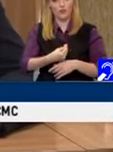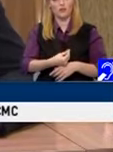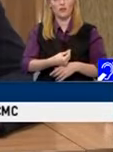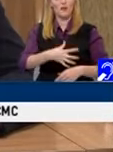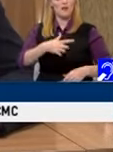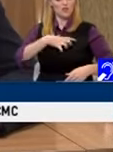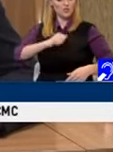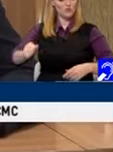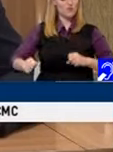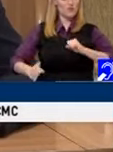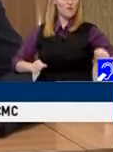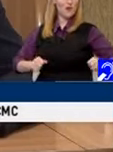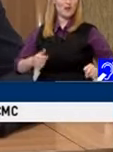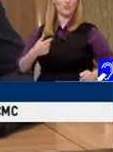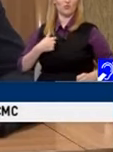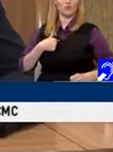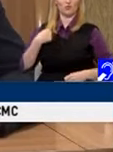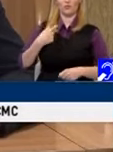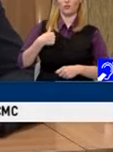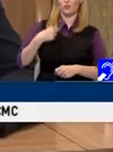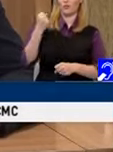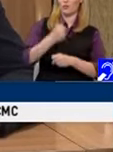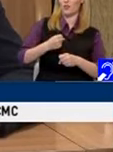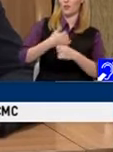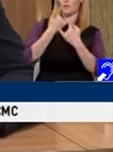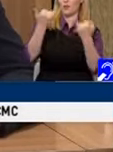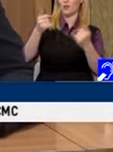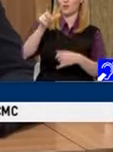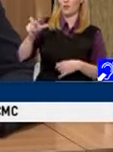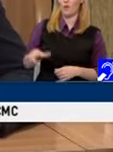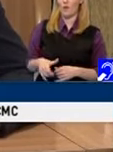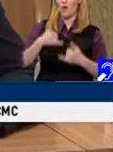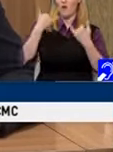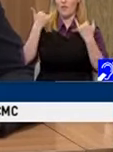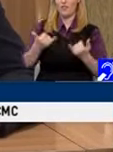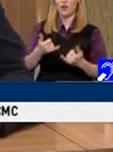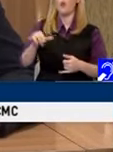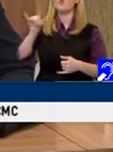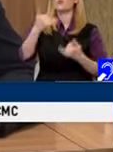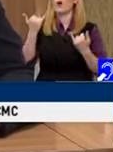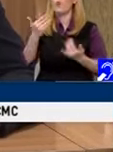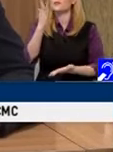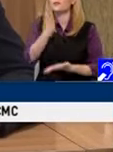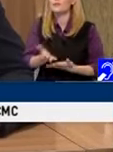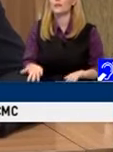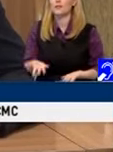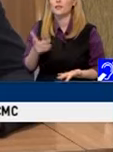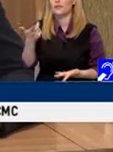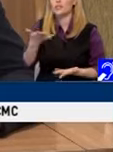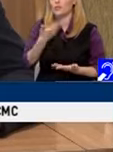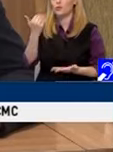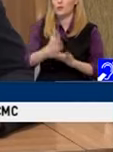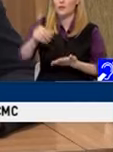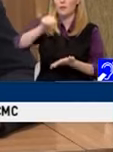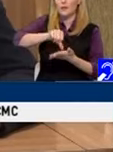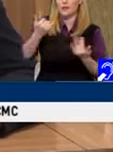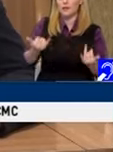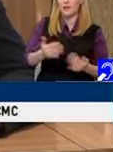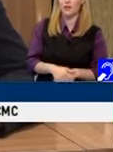rup cămașa de pe ei și spun că lucrează în interesul cetățenilor. Stimați colegi, unde sunteți acum? De ce nu sunteți prezenți în